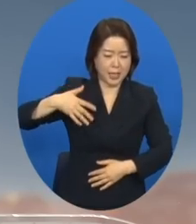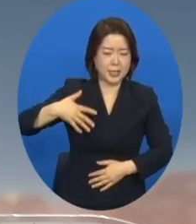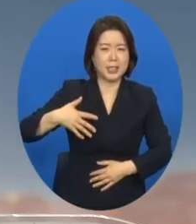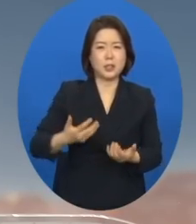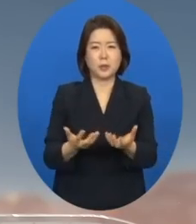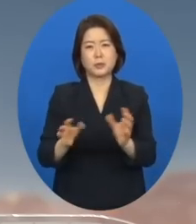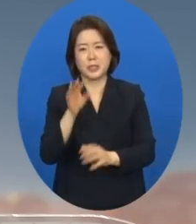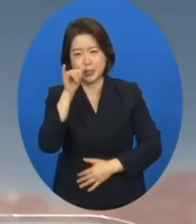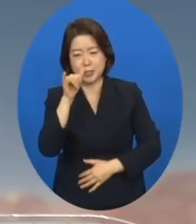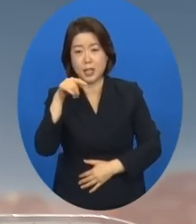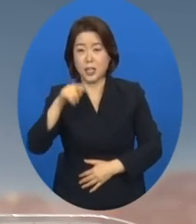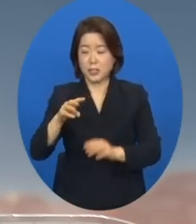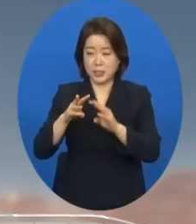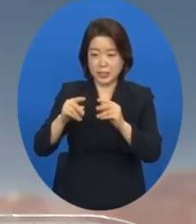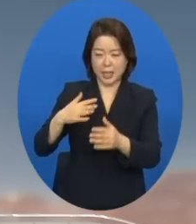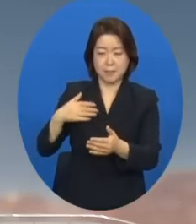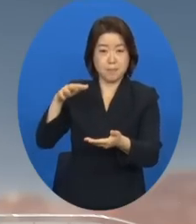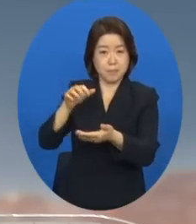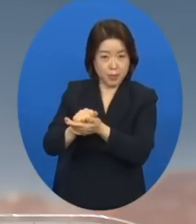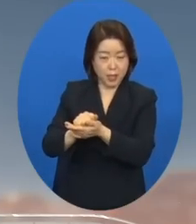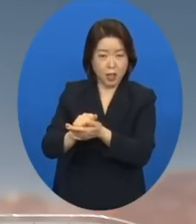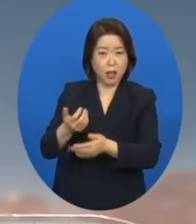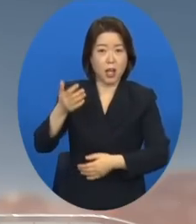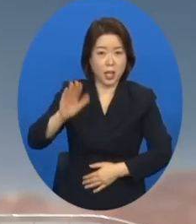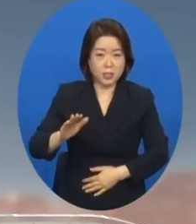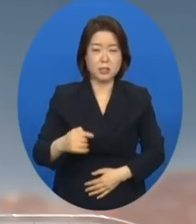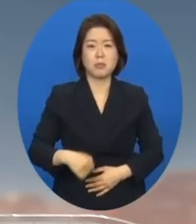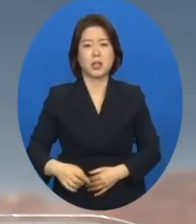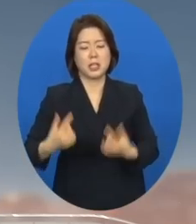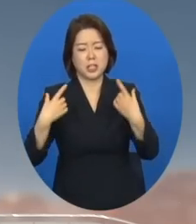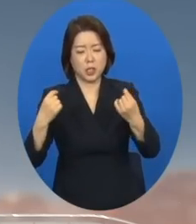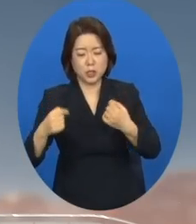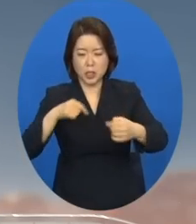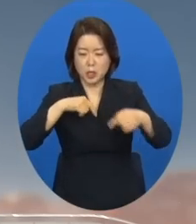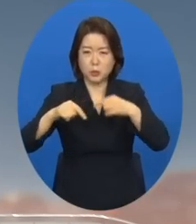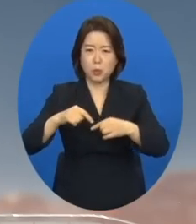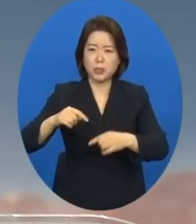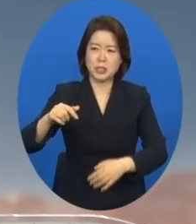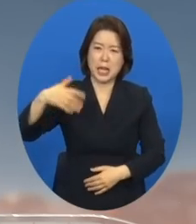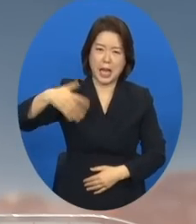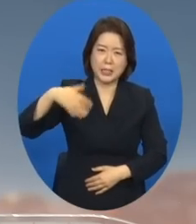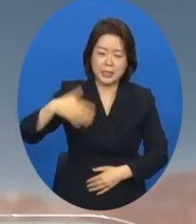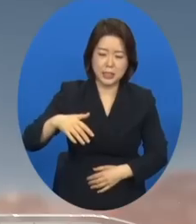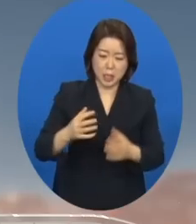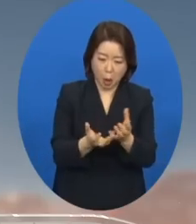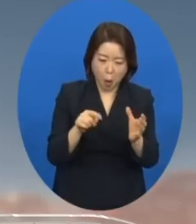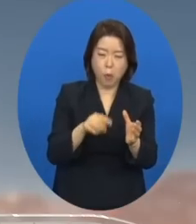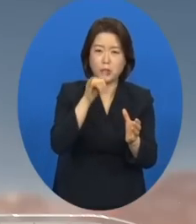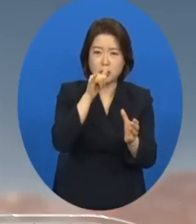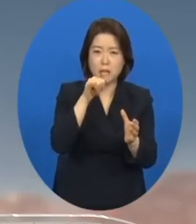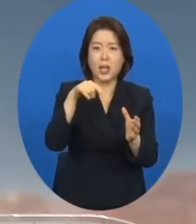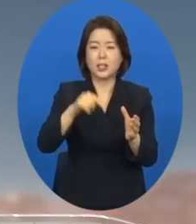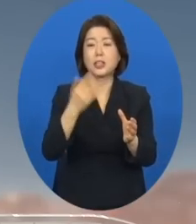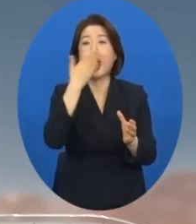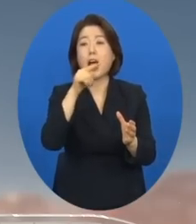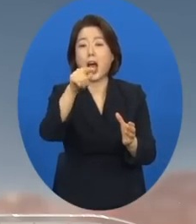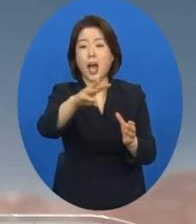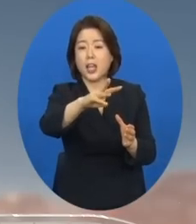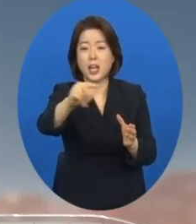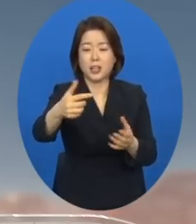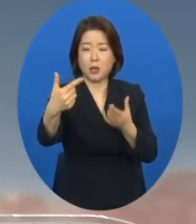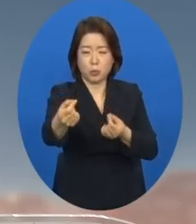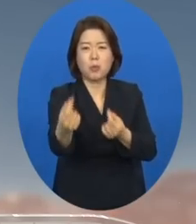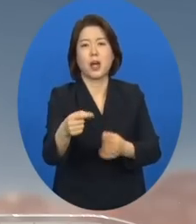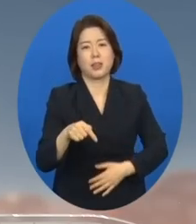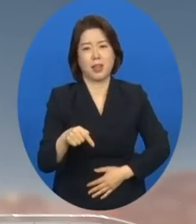그 땅이 나의 땅이라고 했지만 여전히 통치받지 못하는 영역이 있잖아요 그게 가나안 땅이거든요 내면적으로는